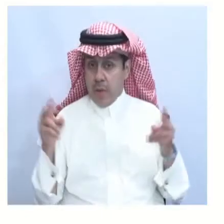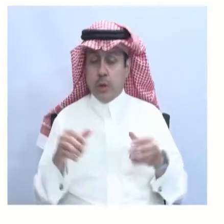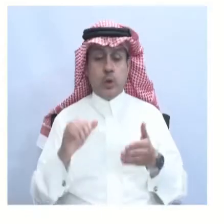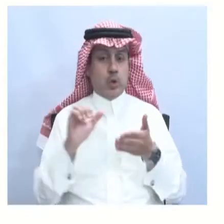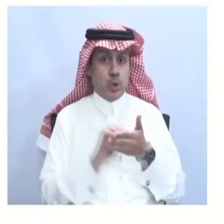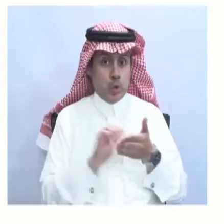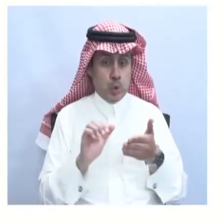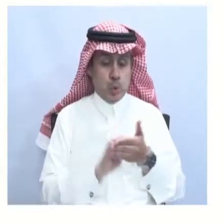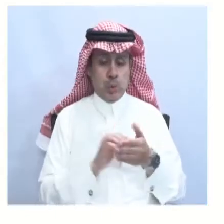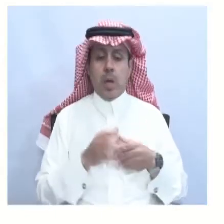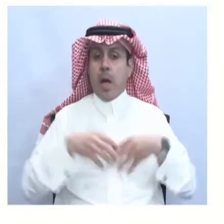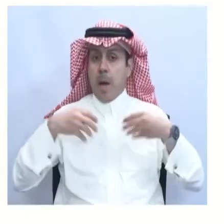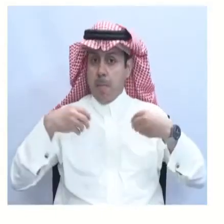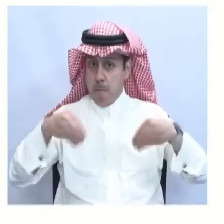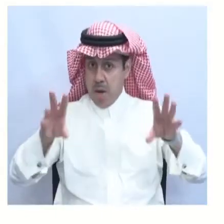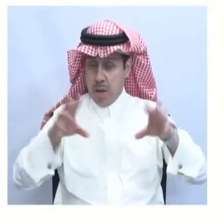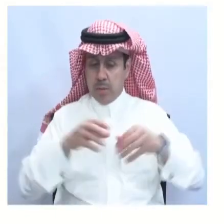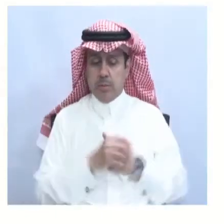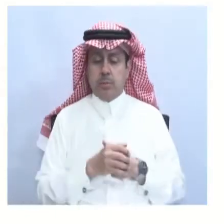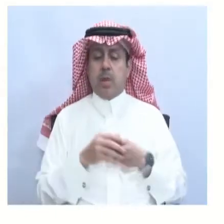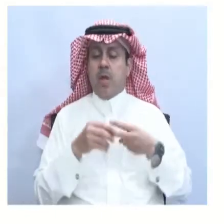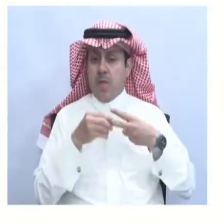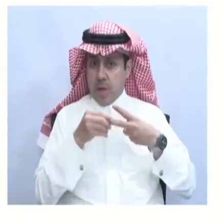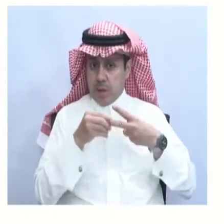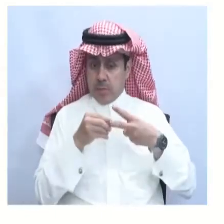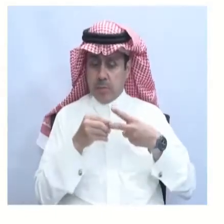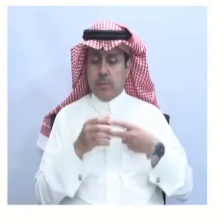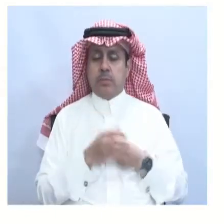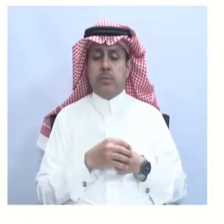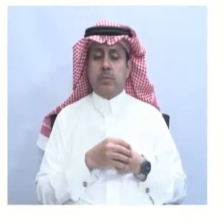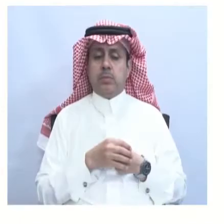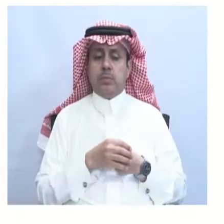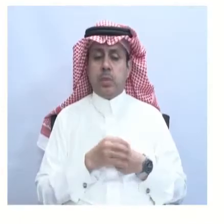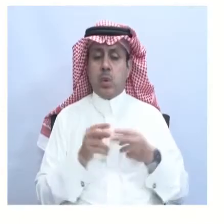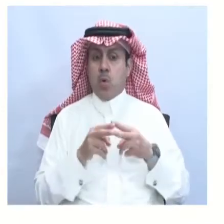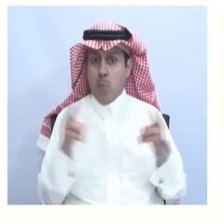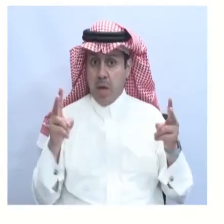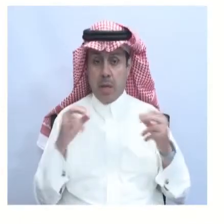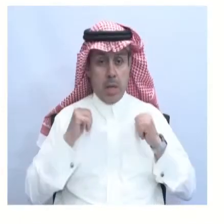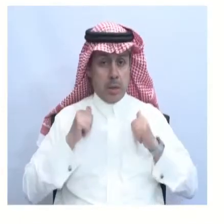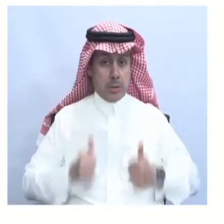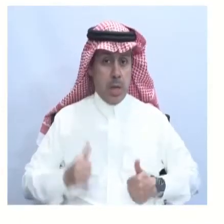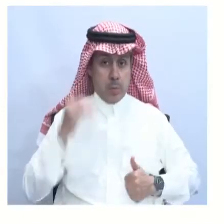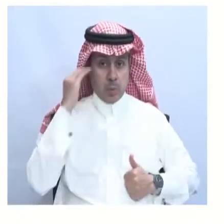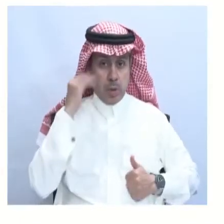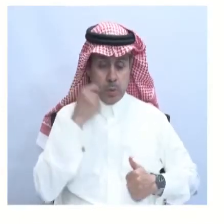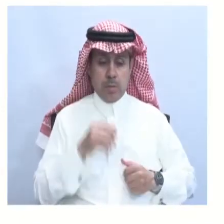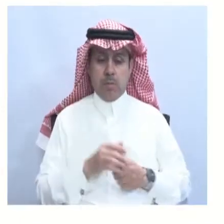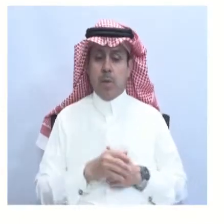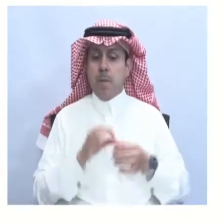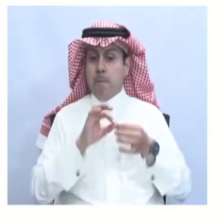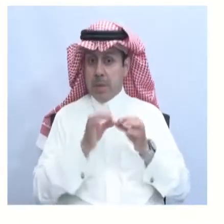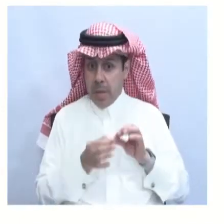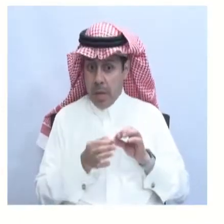الطالب والطالبه شروط البيع وكذلك من الاهداف في هذا ان يبين الطالب والطالبه ما